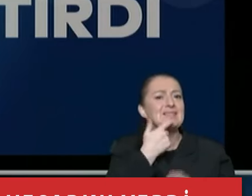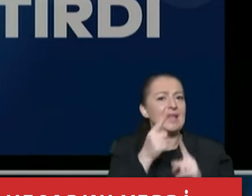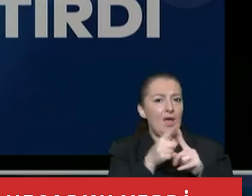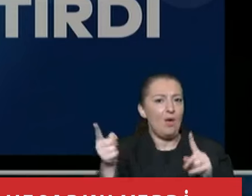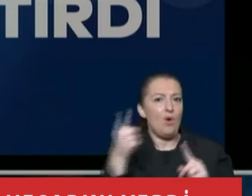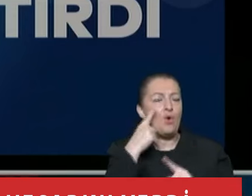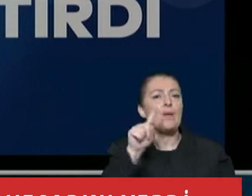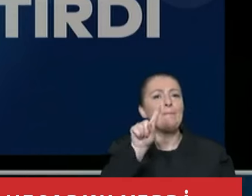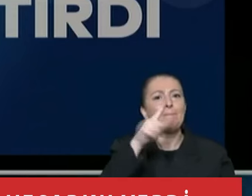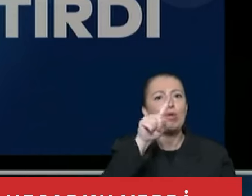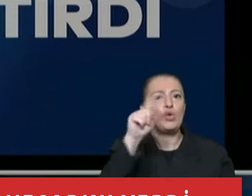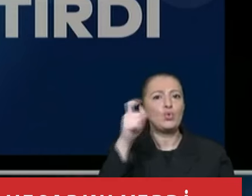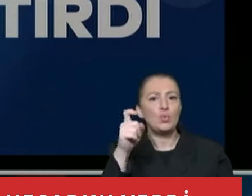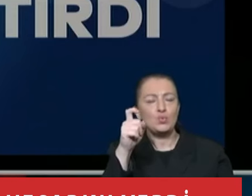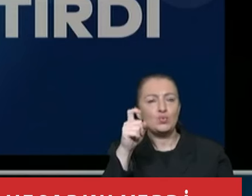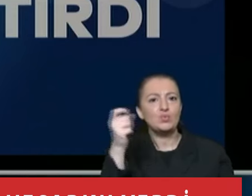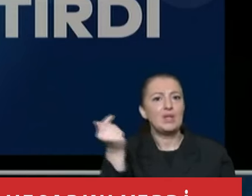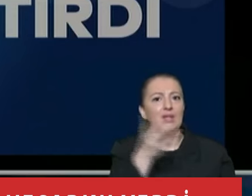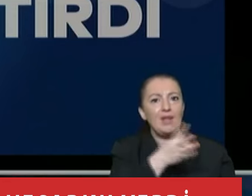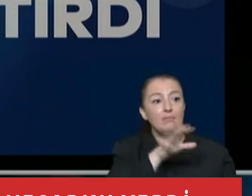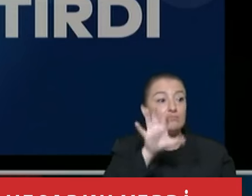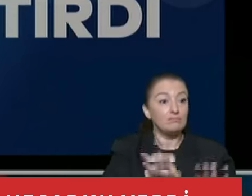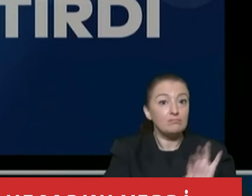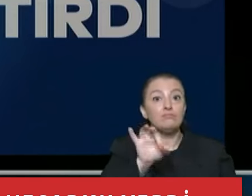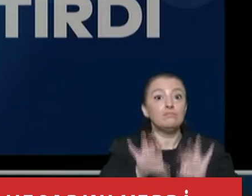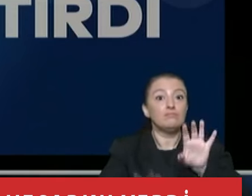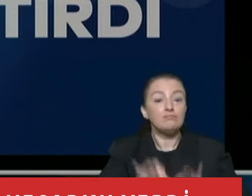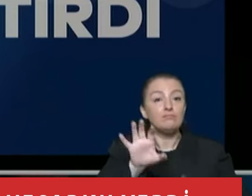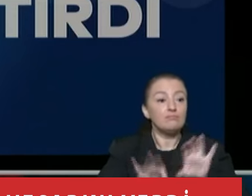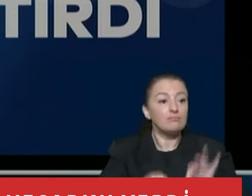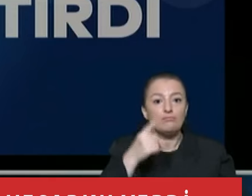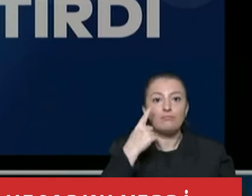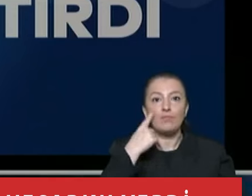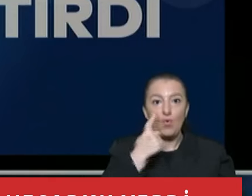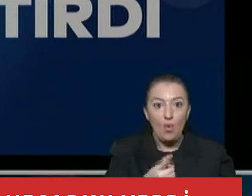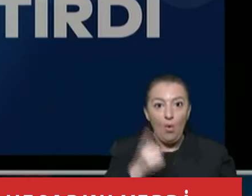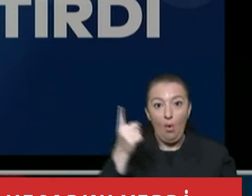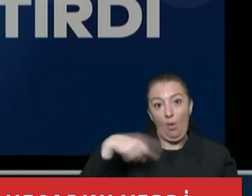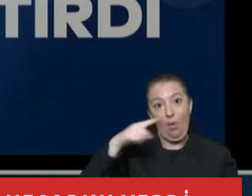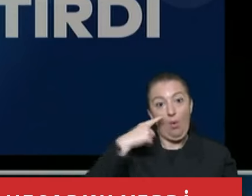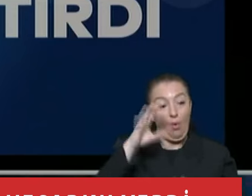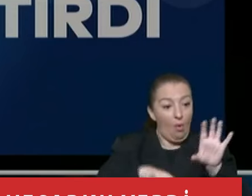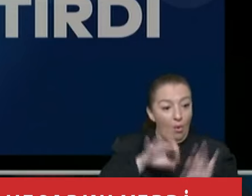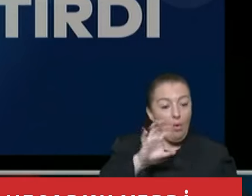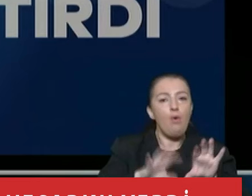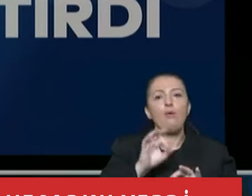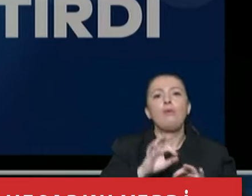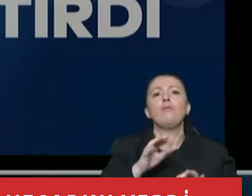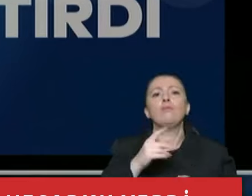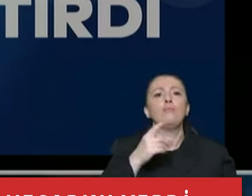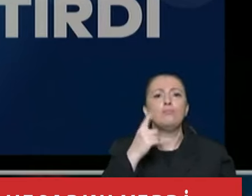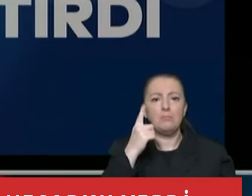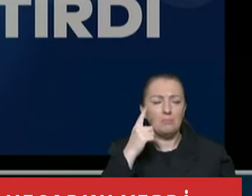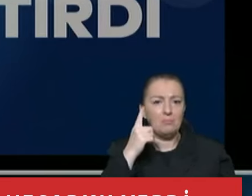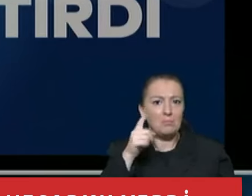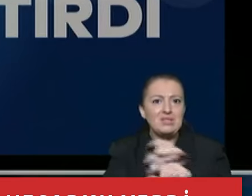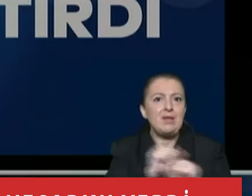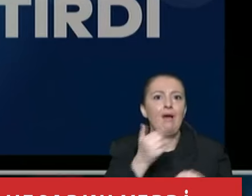1019 Teftiş ve İncelemeden alnımızın akıyla çıktık 109 Teftiş ve